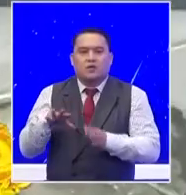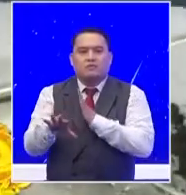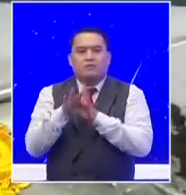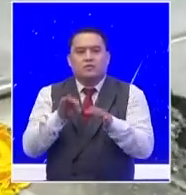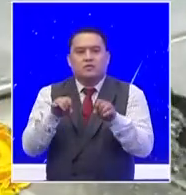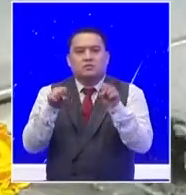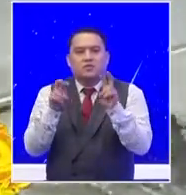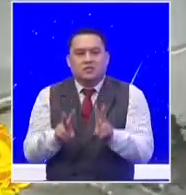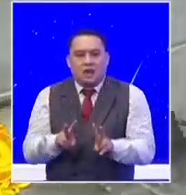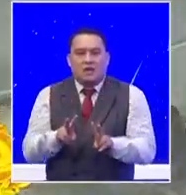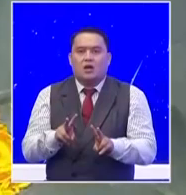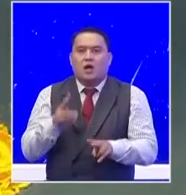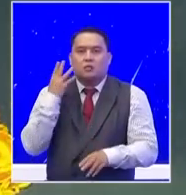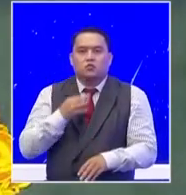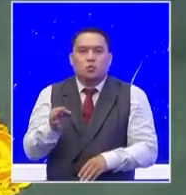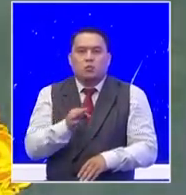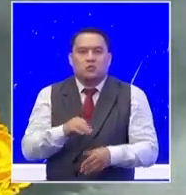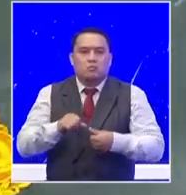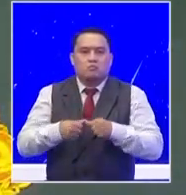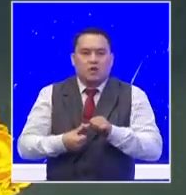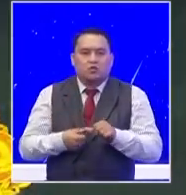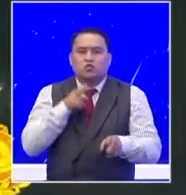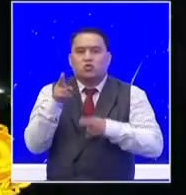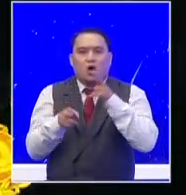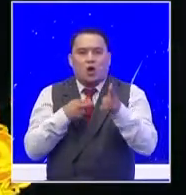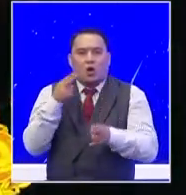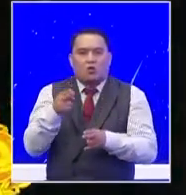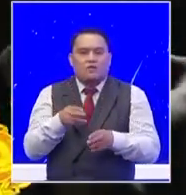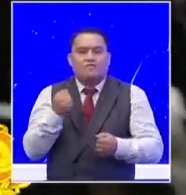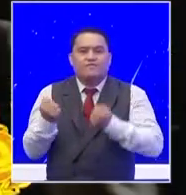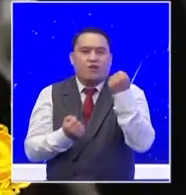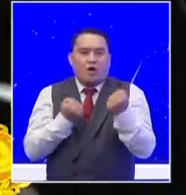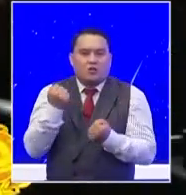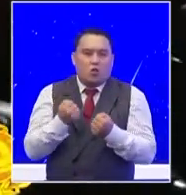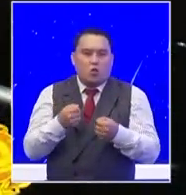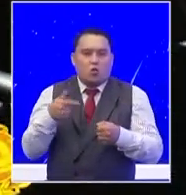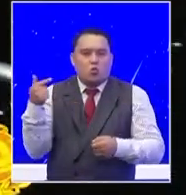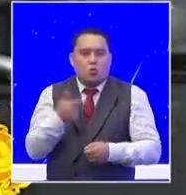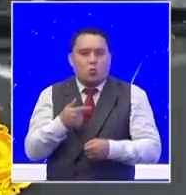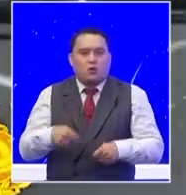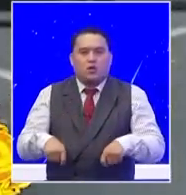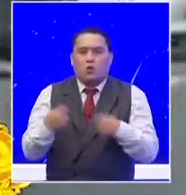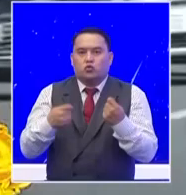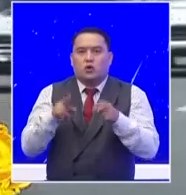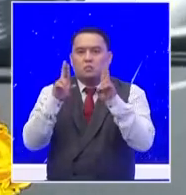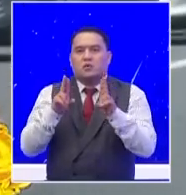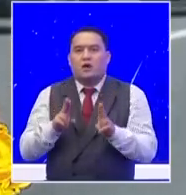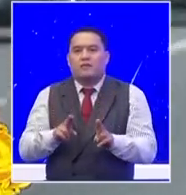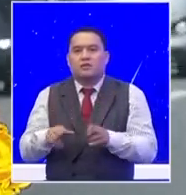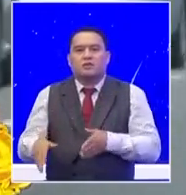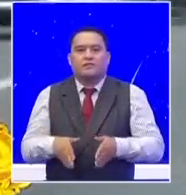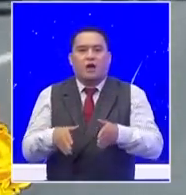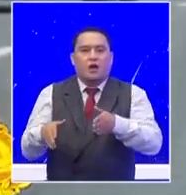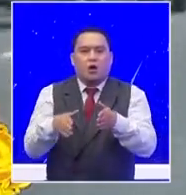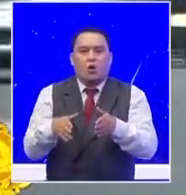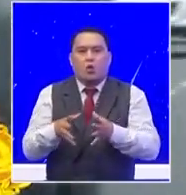случайно, говорят в полиции. ЖТСУ на постоянной основе жалуются на нерадивых водителей, грубо нарушающих ПДД. Водители авто,